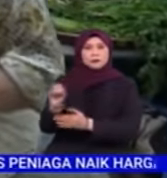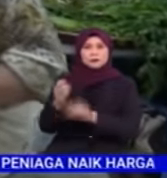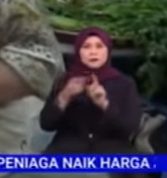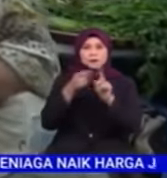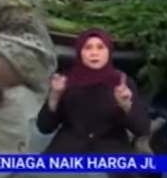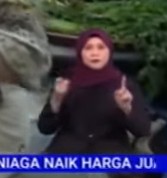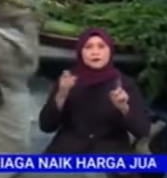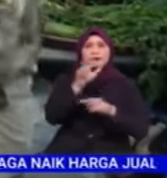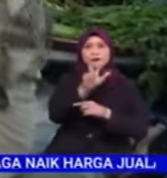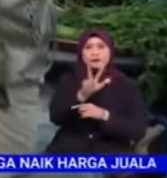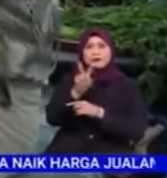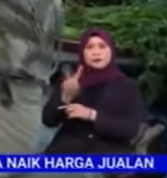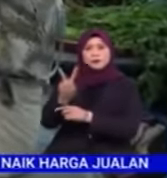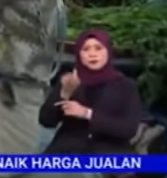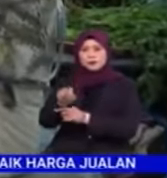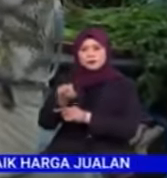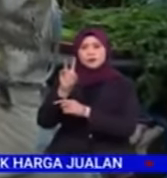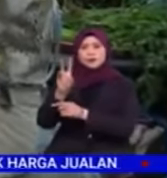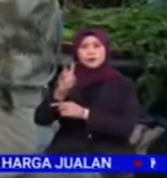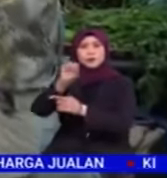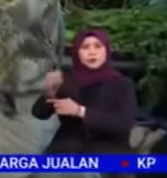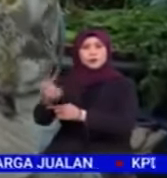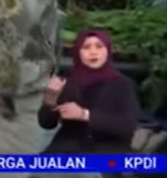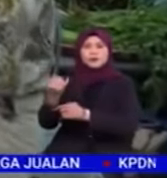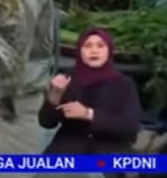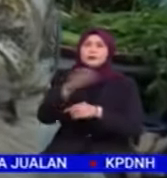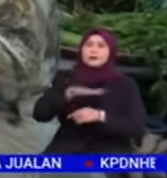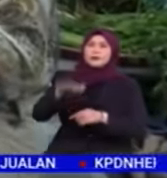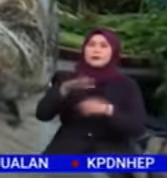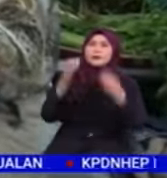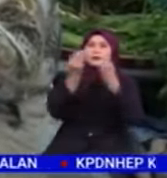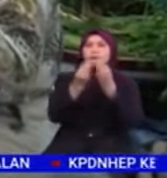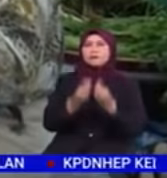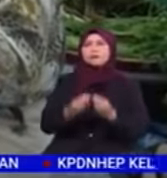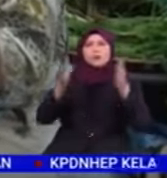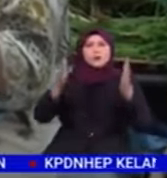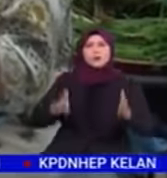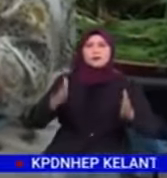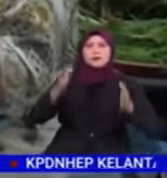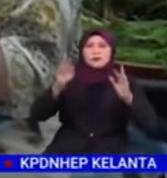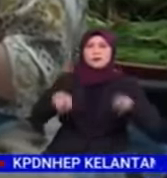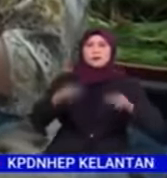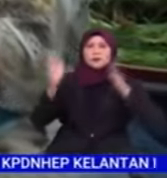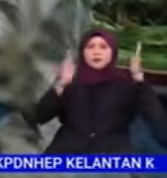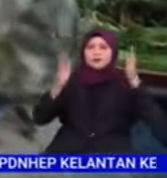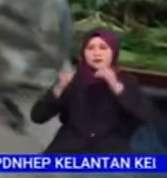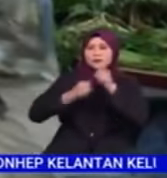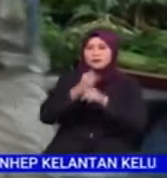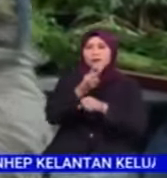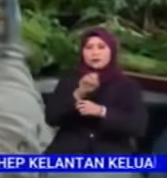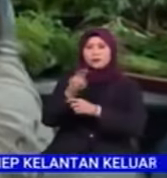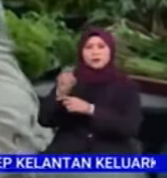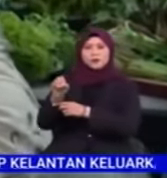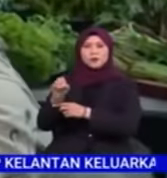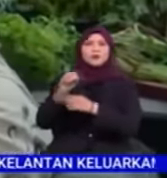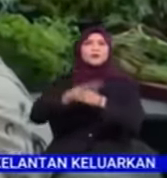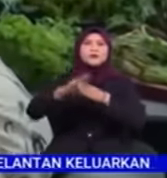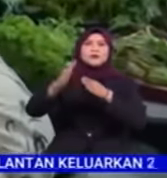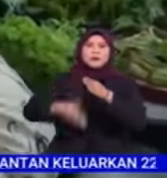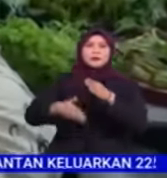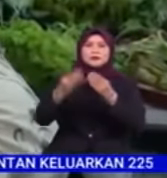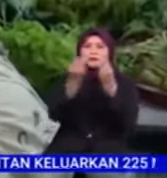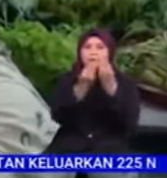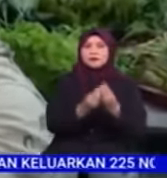daripada j3 Pro 2017 juta anggaran penduduk negara ini pada tahun 2020 sudah selesai diba'an